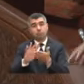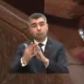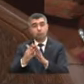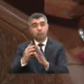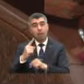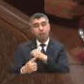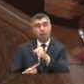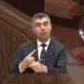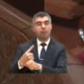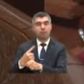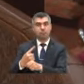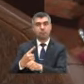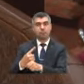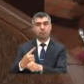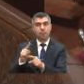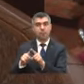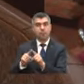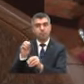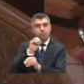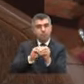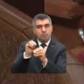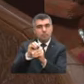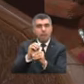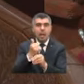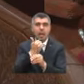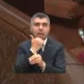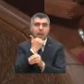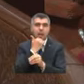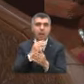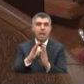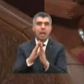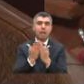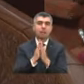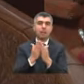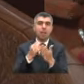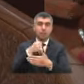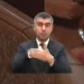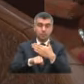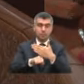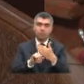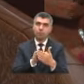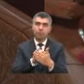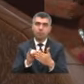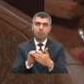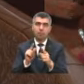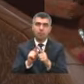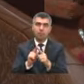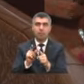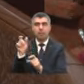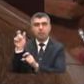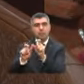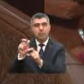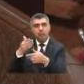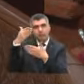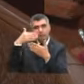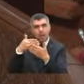سنه على اساس اننا نصفيو الاشكال ديال الاخطاء الماديه اللي كاينه في الحاله المدنيه، واللي منها الخدمه ديال المواطن المغربي